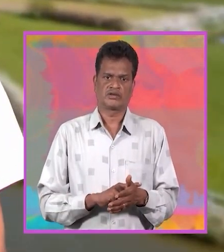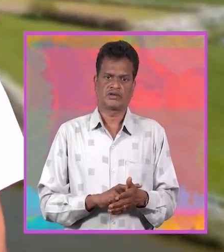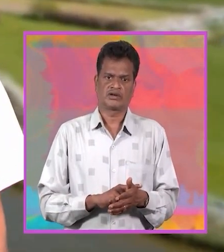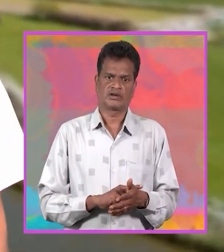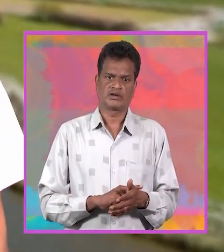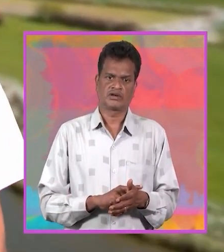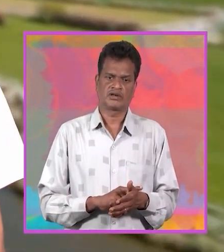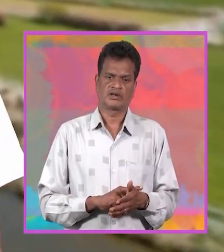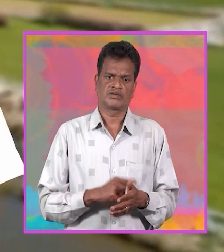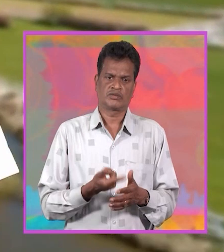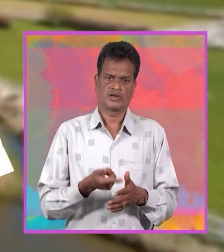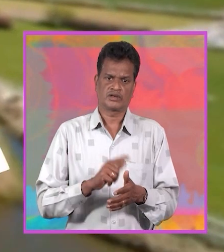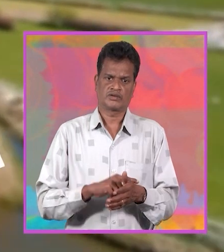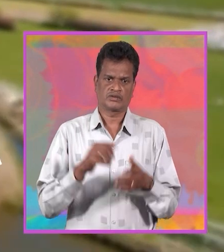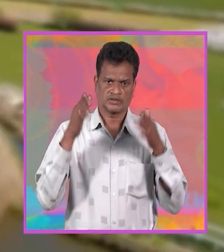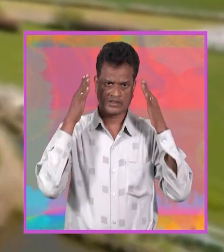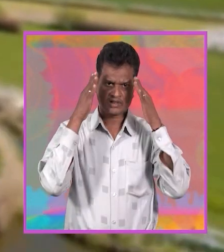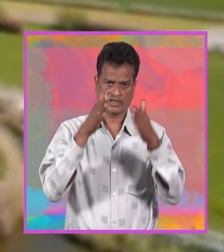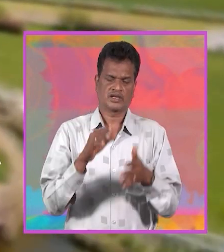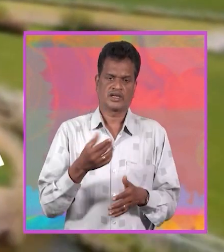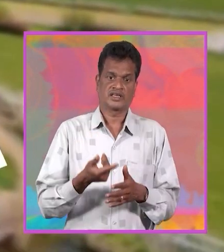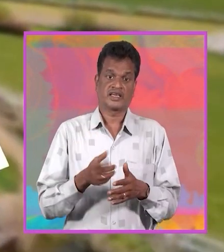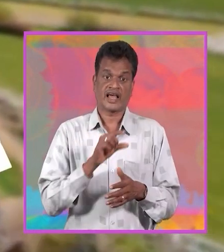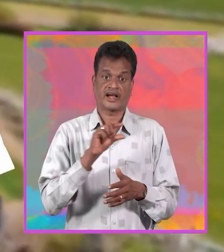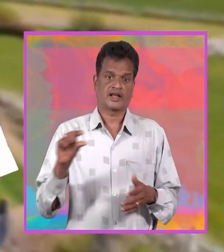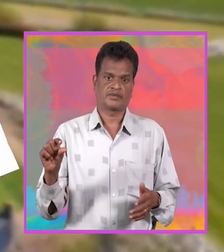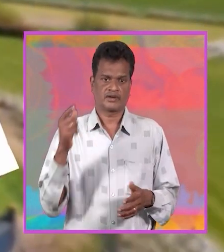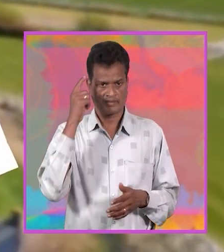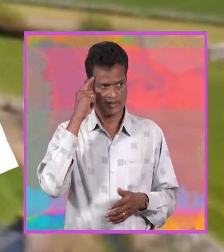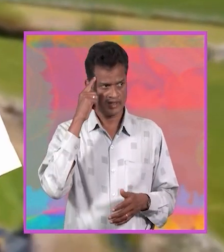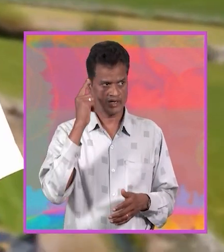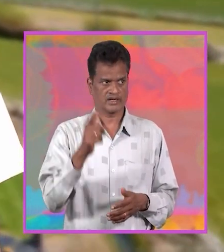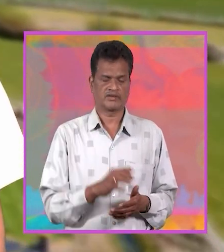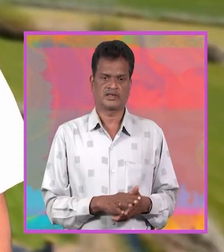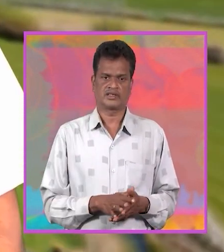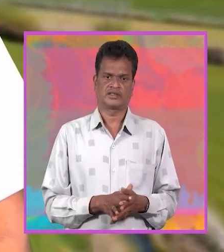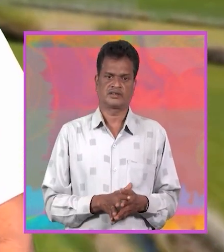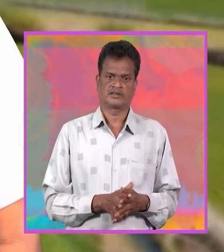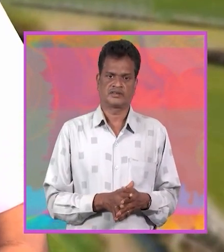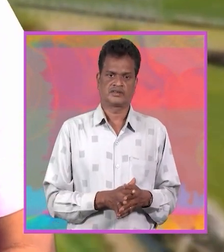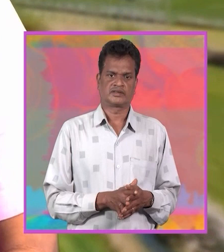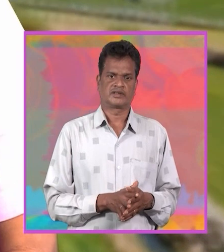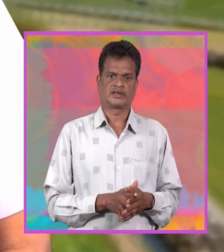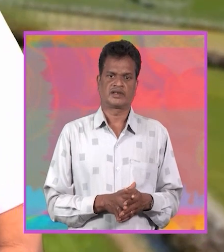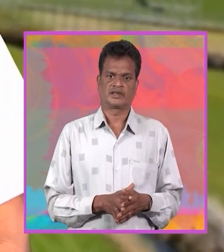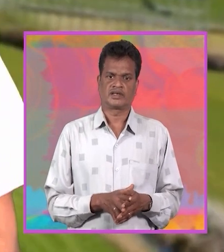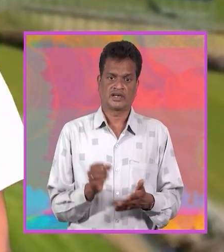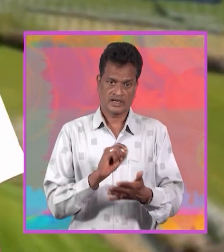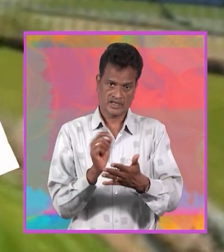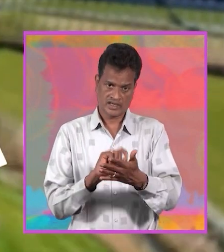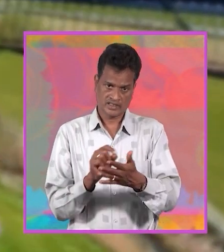முறையின் மொழியும் கருவியின் முறைதானே இலக்கணம் என்பதை அறிவாயோ. எழுதிய